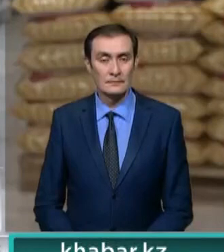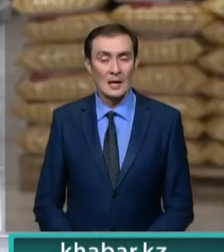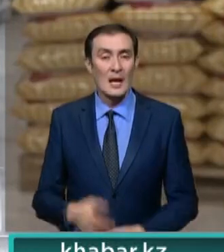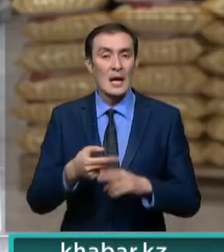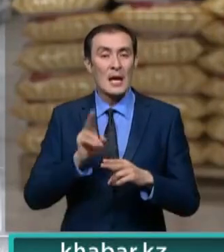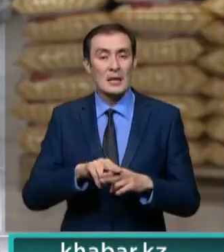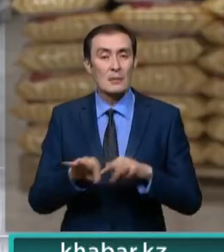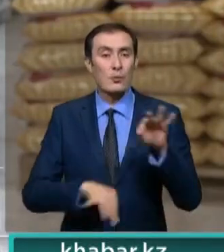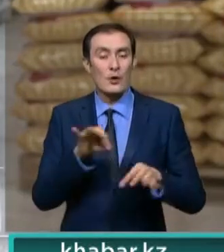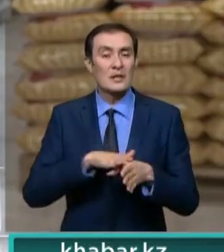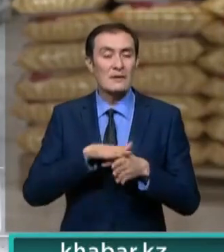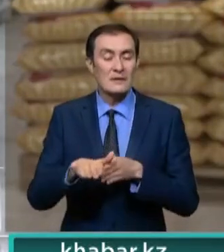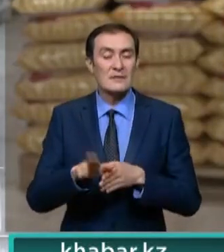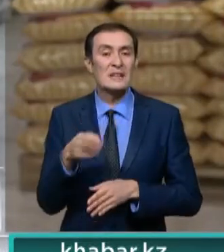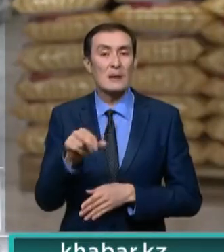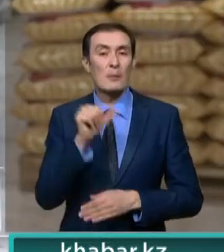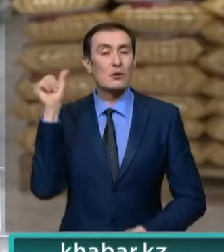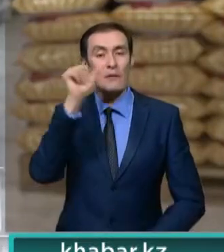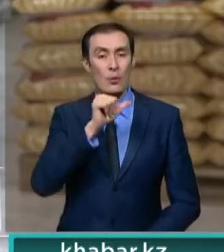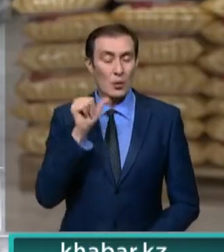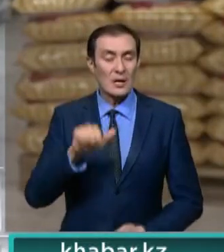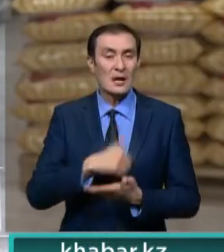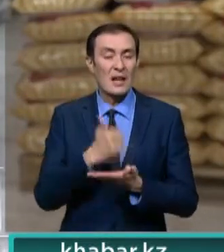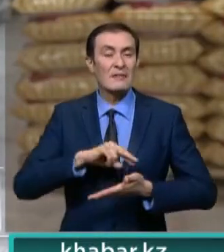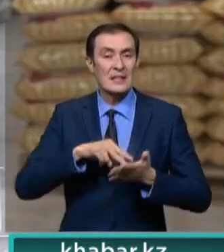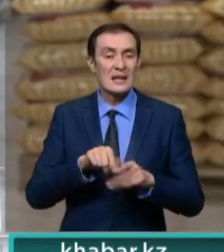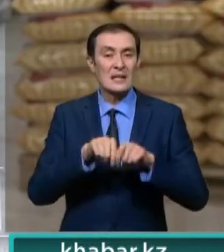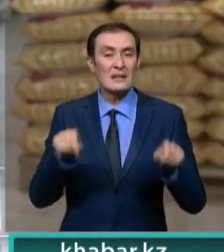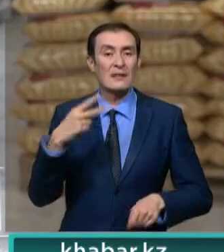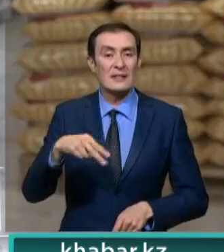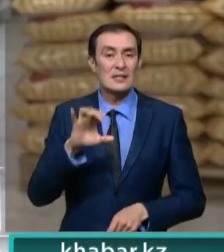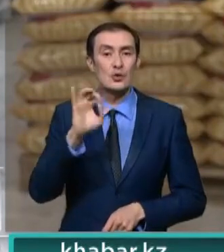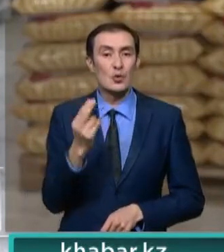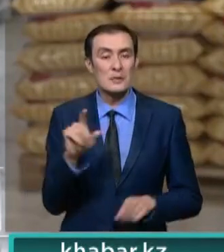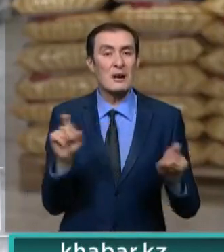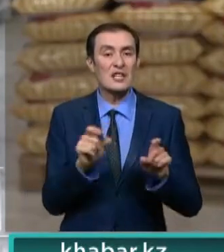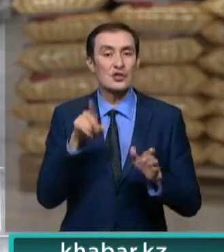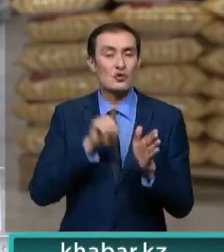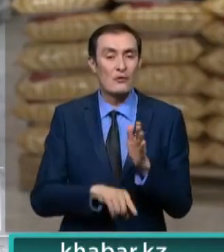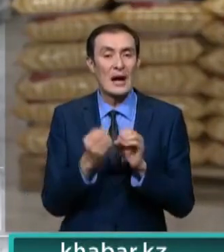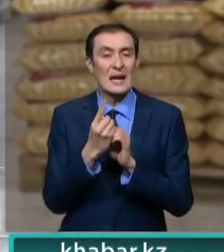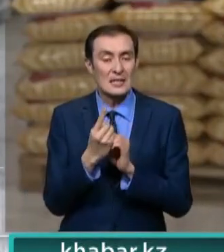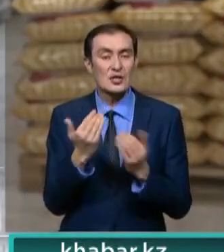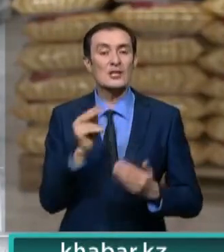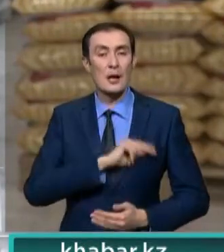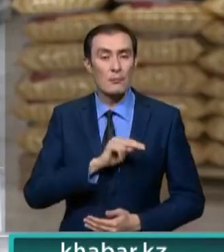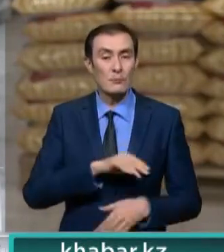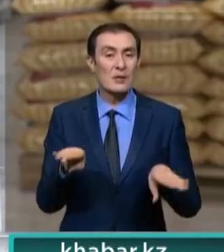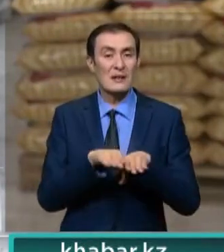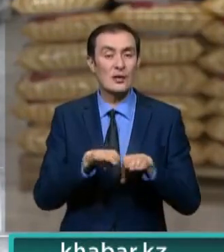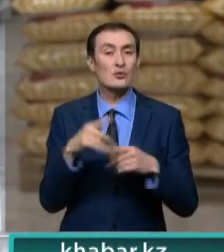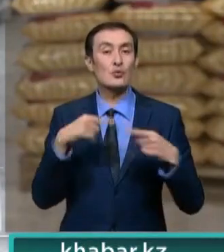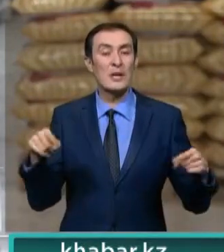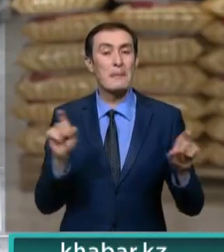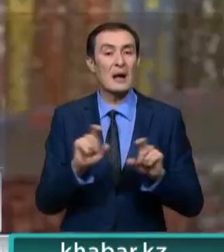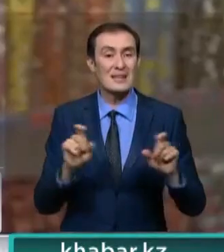Этот проект начали реализовывать с декабря прошлого года. Главная цель – открытие 20 социальных магазинов. Из них 11 уже работают. По сравнению с другими